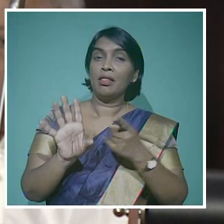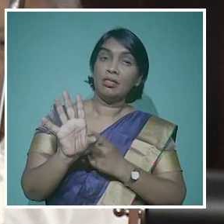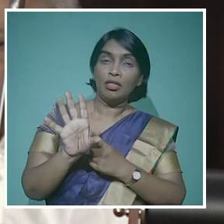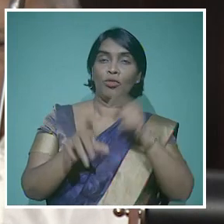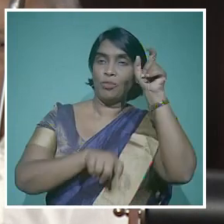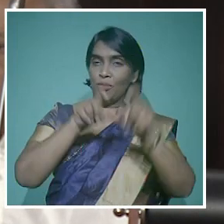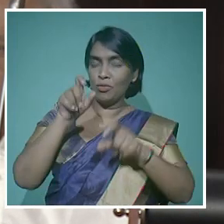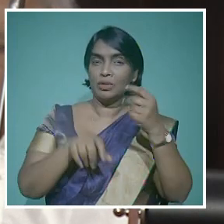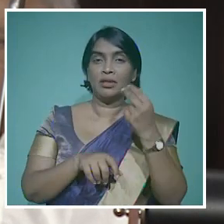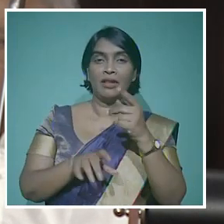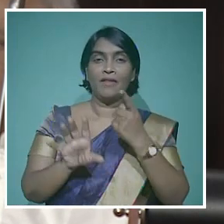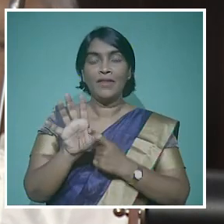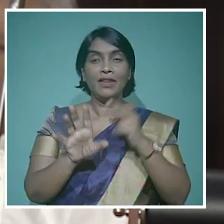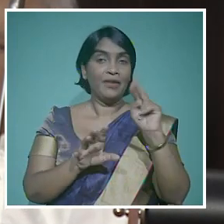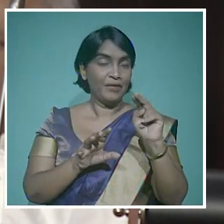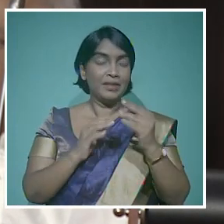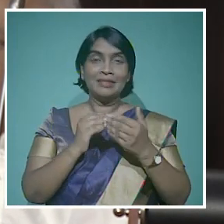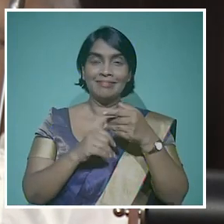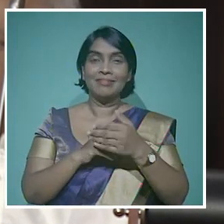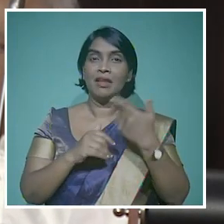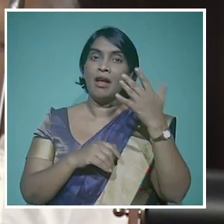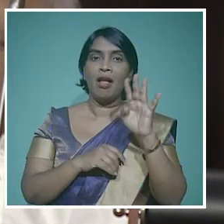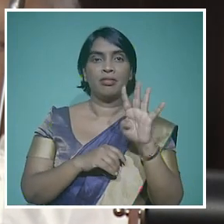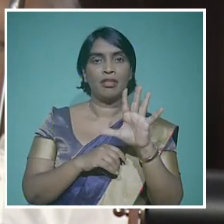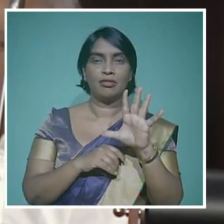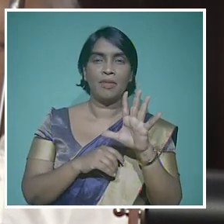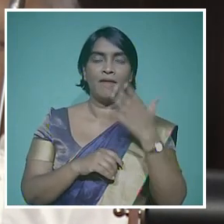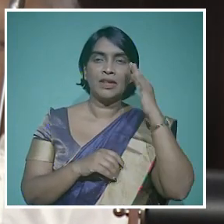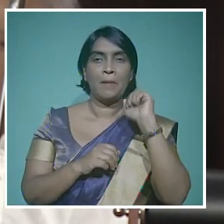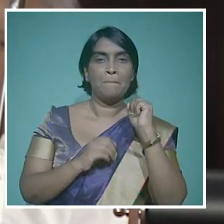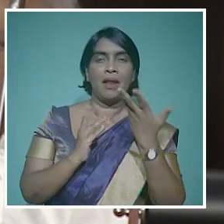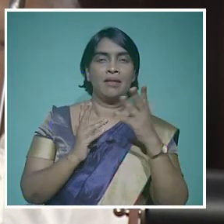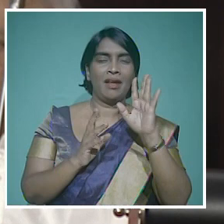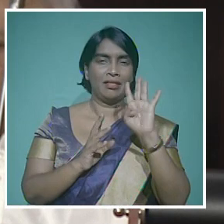අය 20 අය ඒ වෙනකොට 45යි 50ක්වත් පයින් නැහැ.